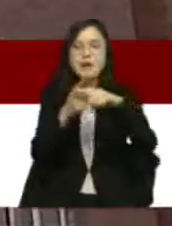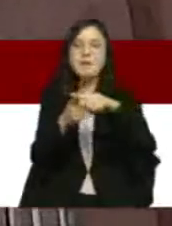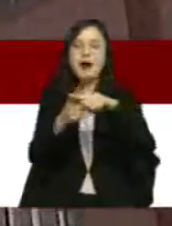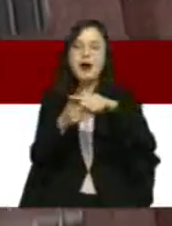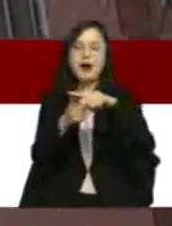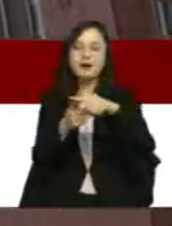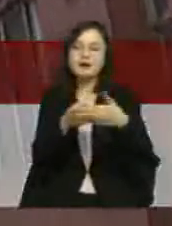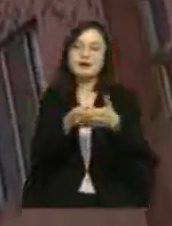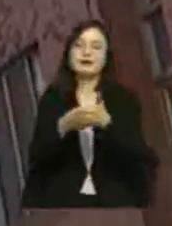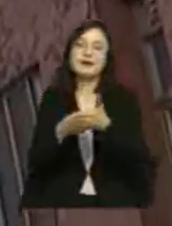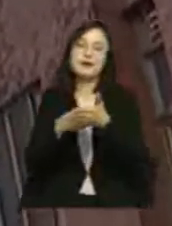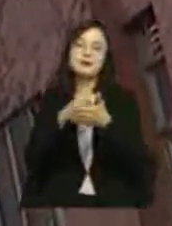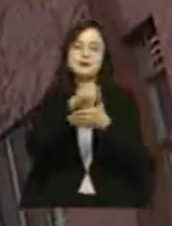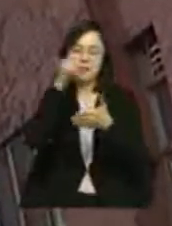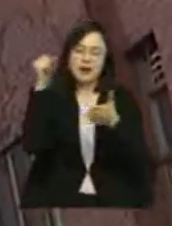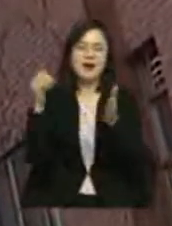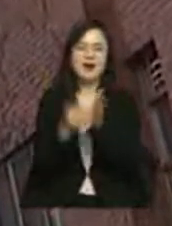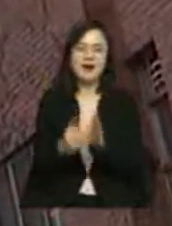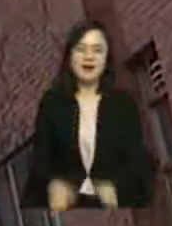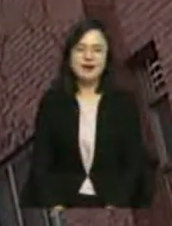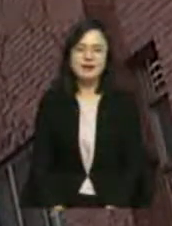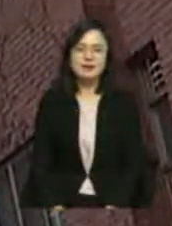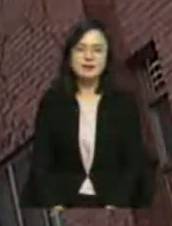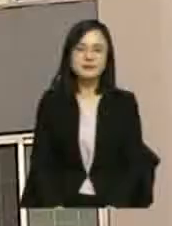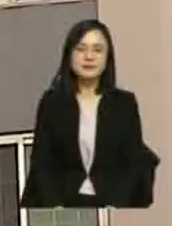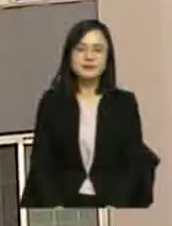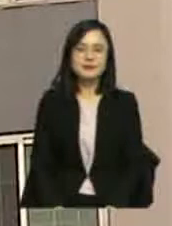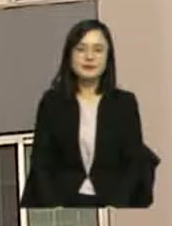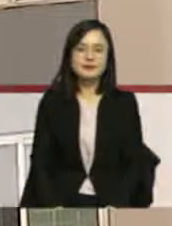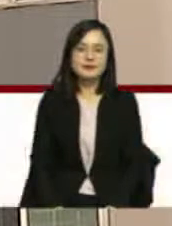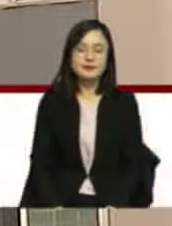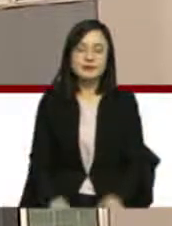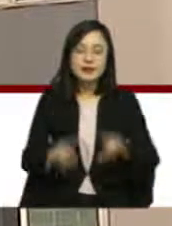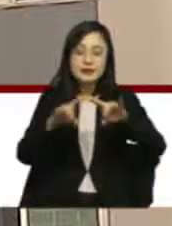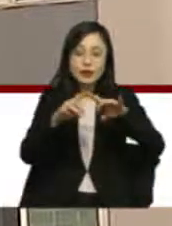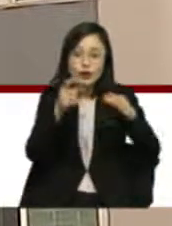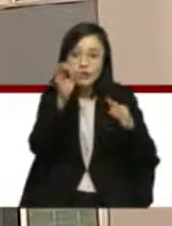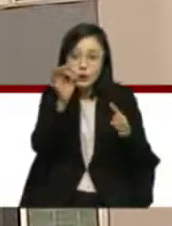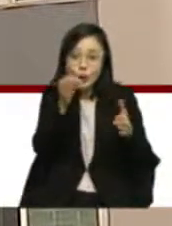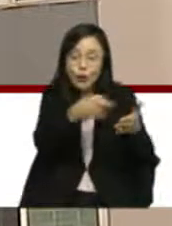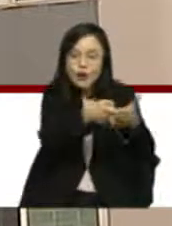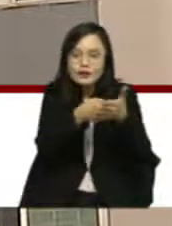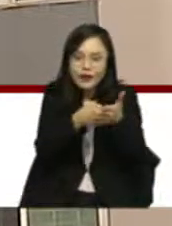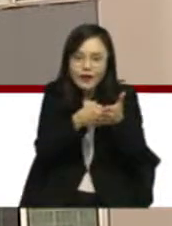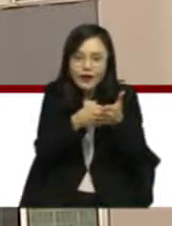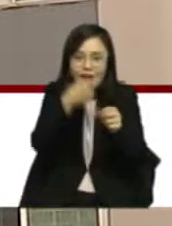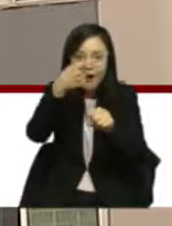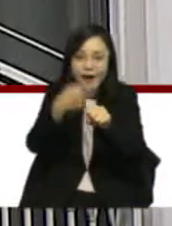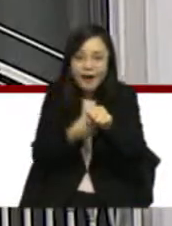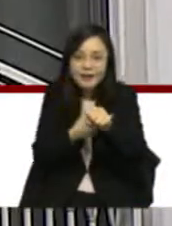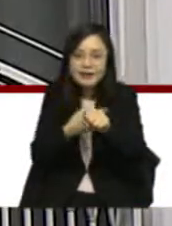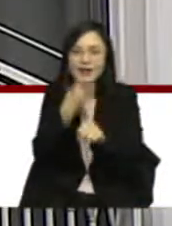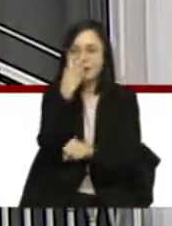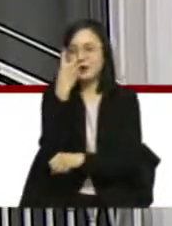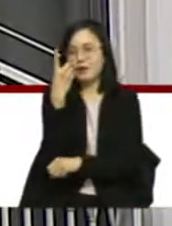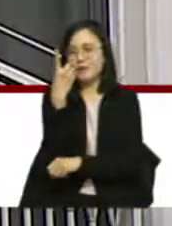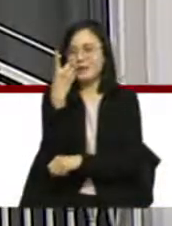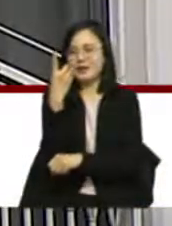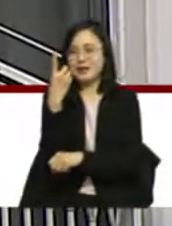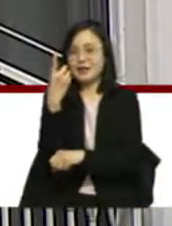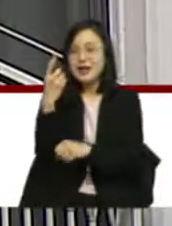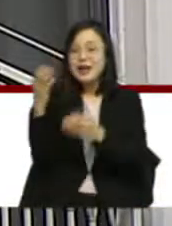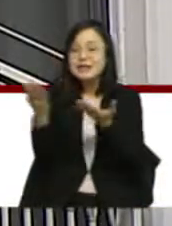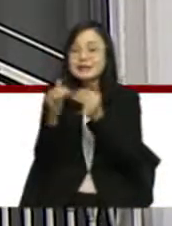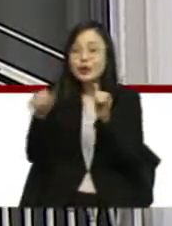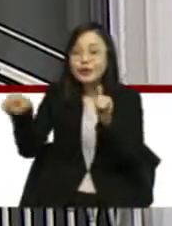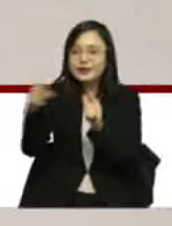한편 성북절전소에 참여하고 있는 한 아파트는 전기료를 절약해 그 비용으로 경비원들의 최저임금을 보장하고 고용